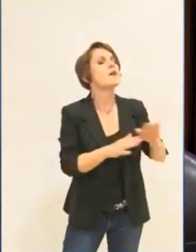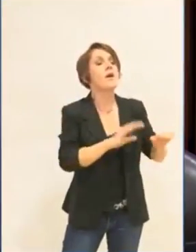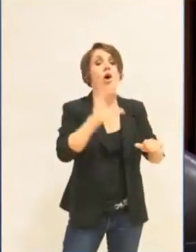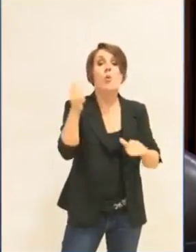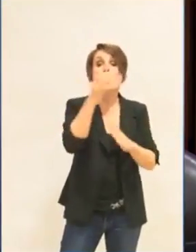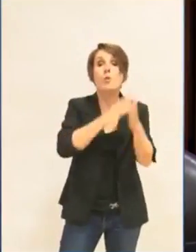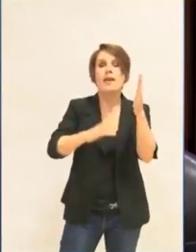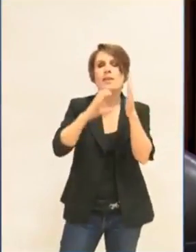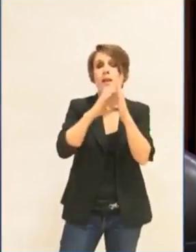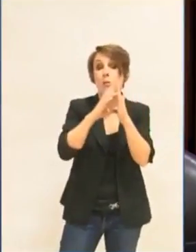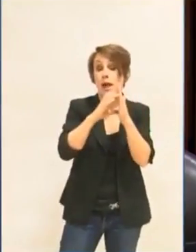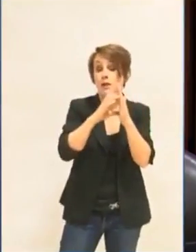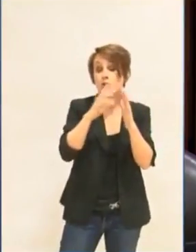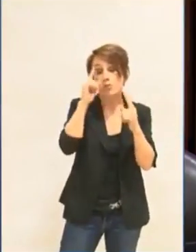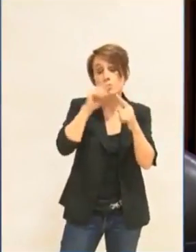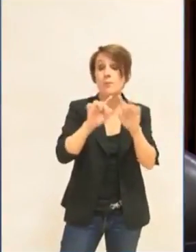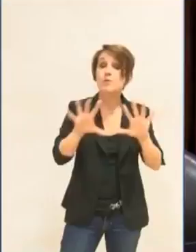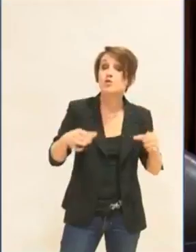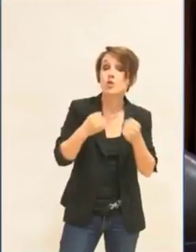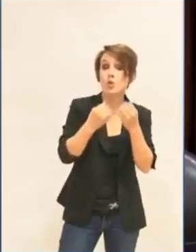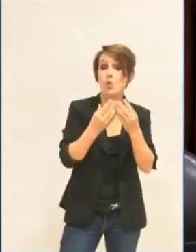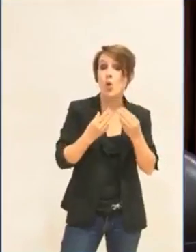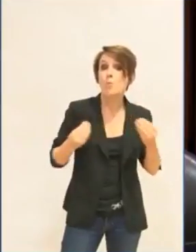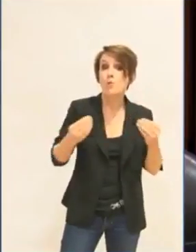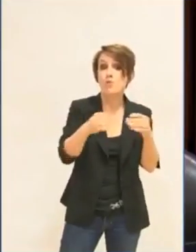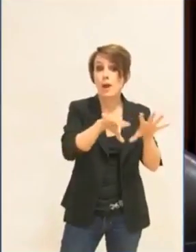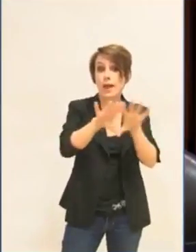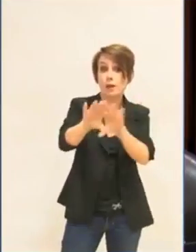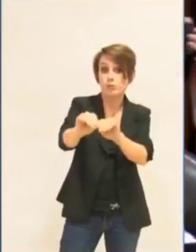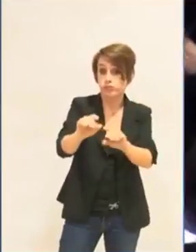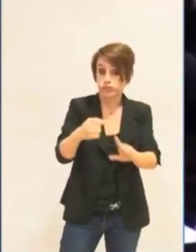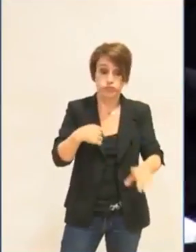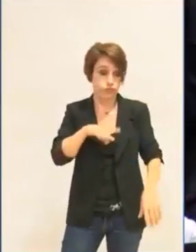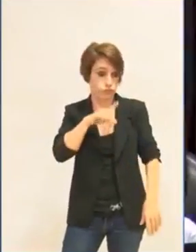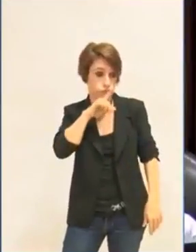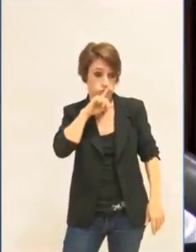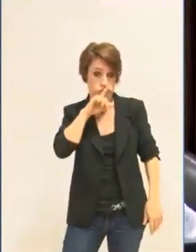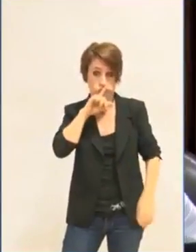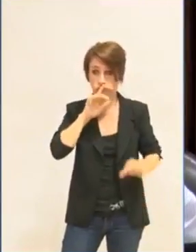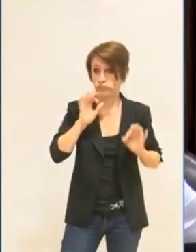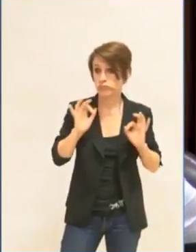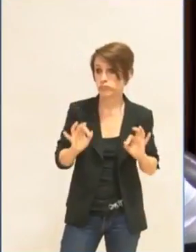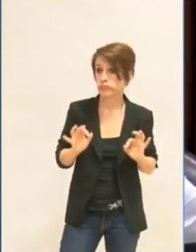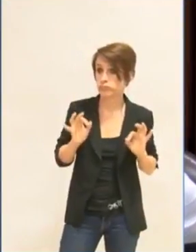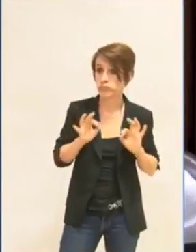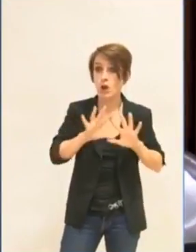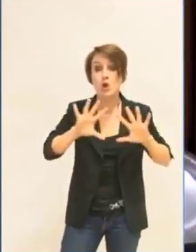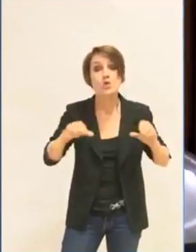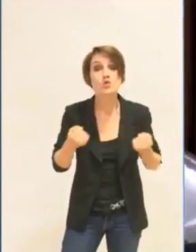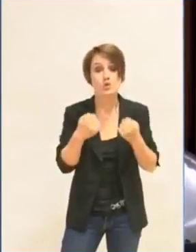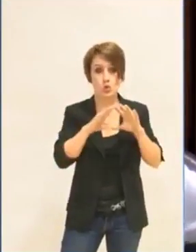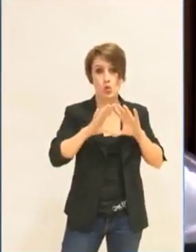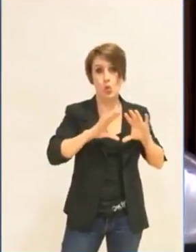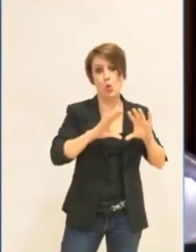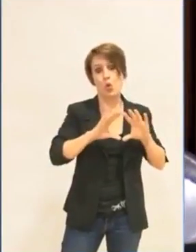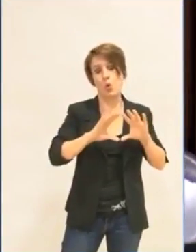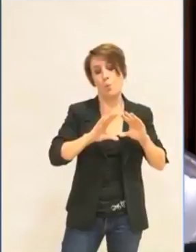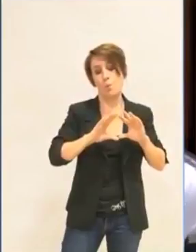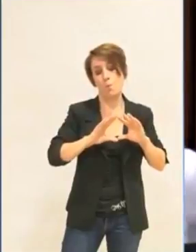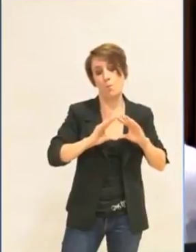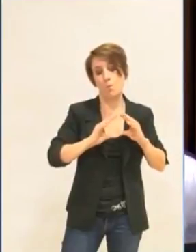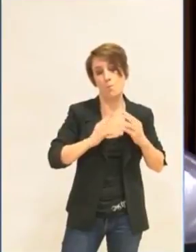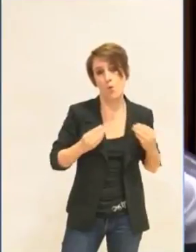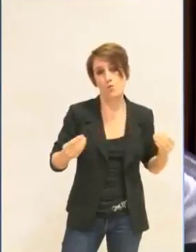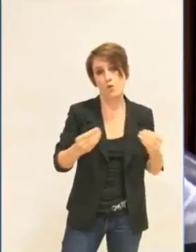pas grand-chose à dire sur ce point-là. Le relogement du secours populaire, vous nous aviez expliqué